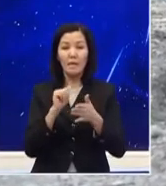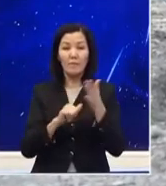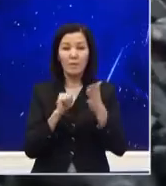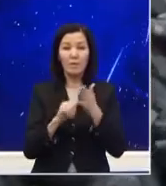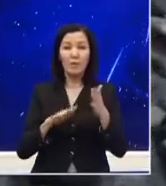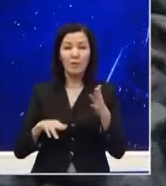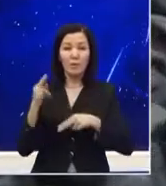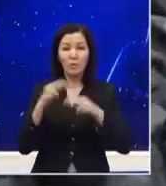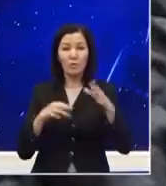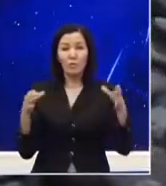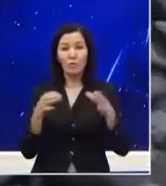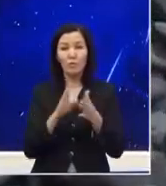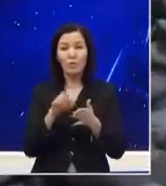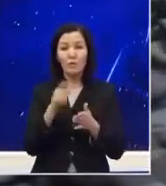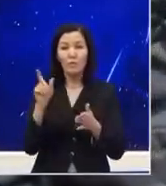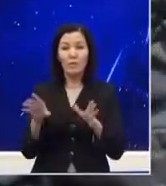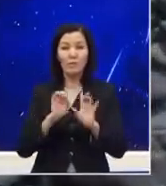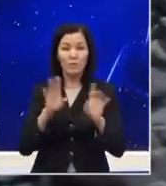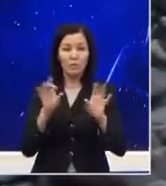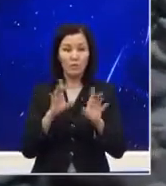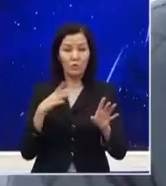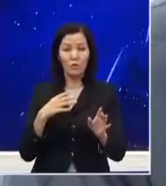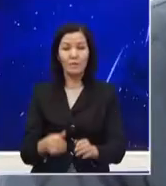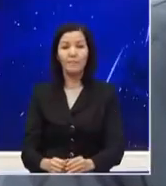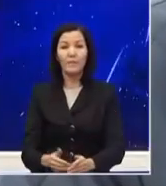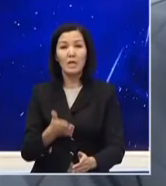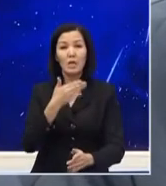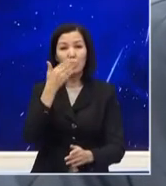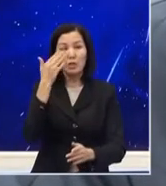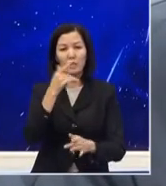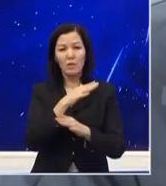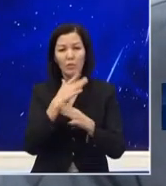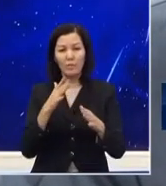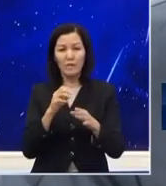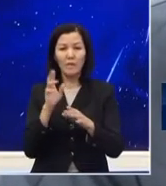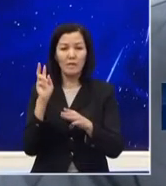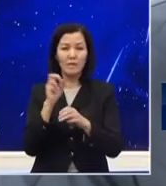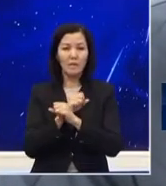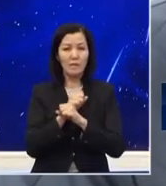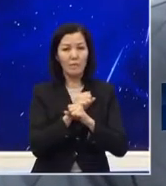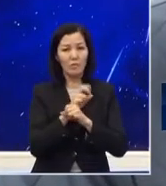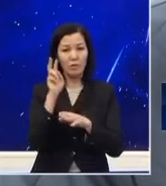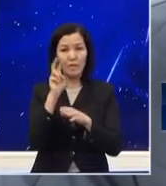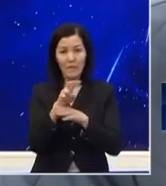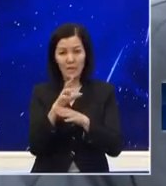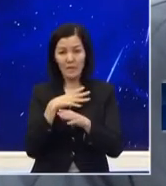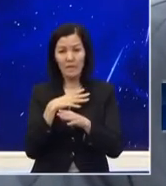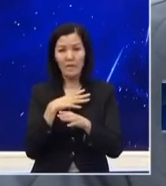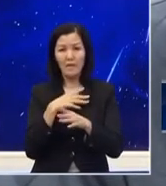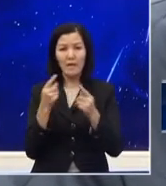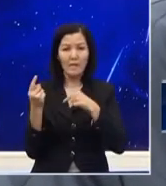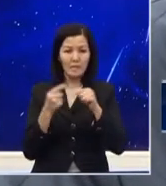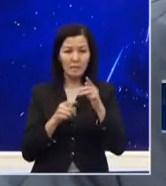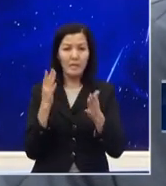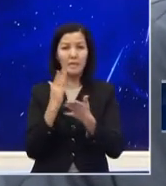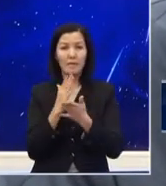аудандық құрылыс бөлімінің басшысы былай түсіндірді. Жазда енді көптеген демалушылар келеді бізге, және де жеке кәсіпкерлер